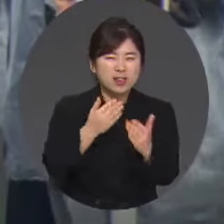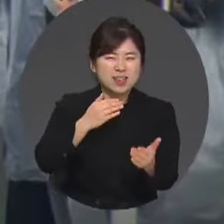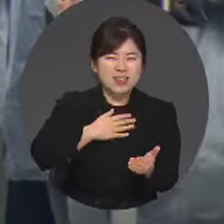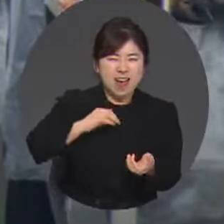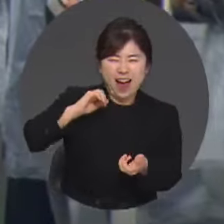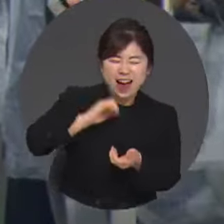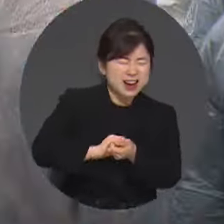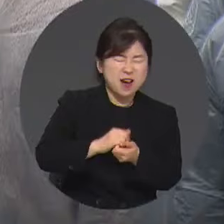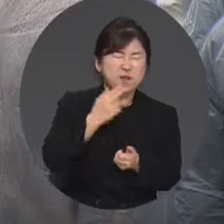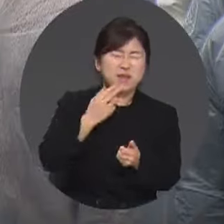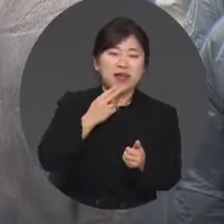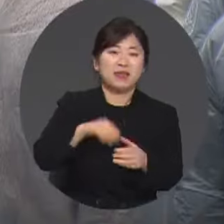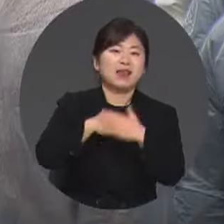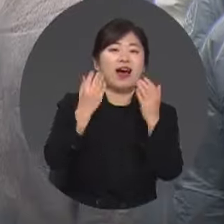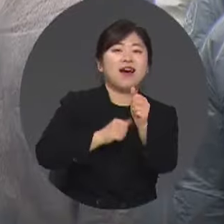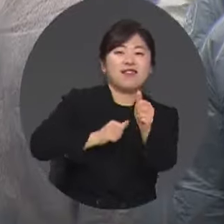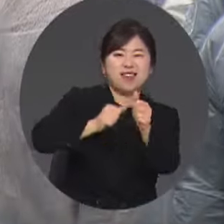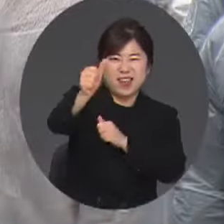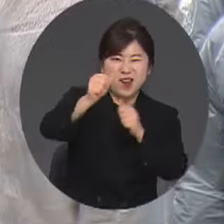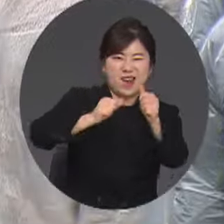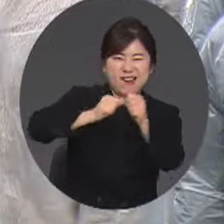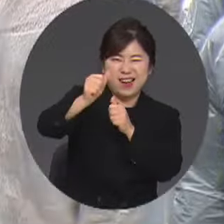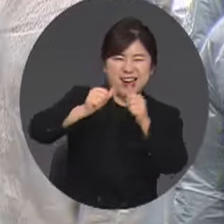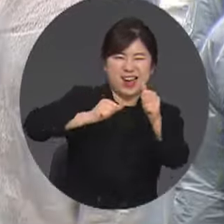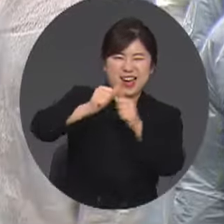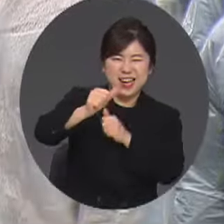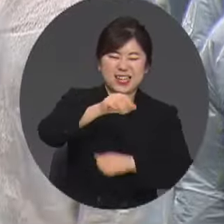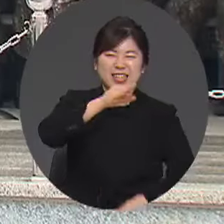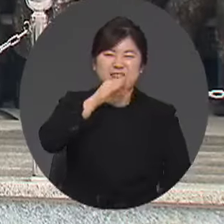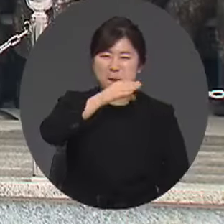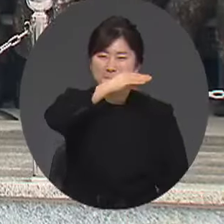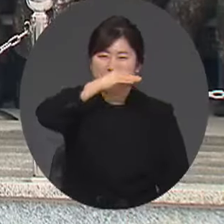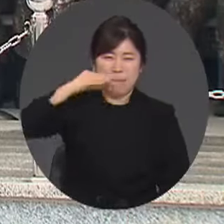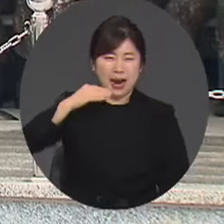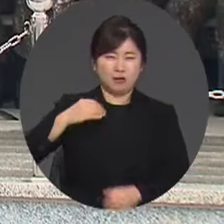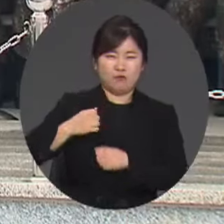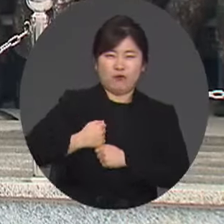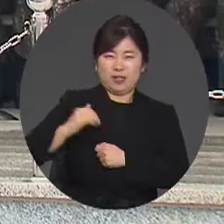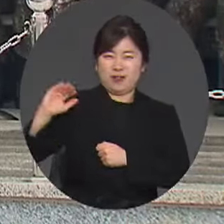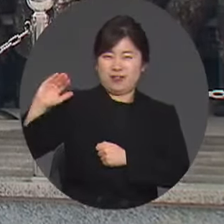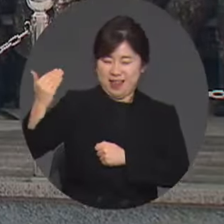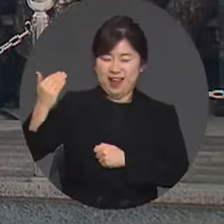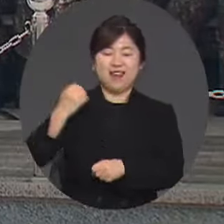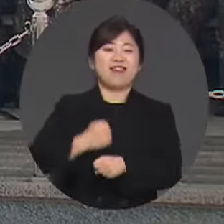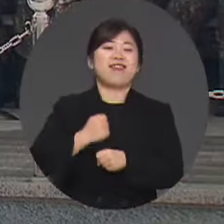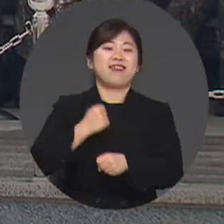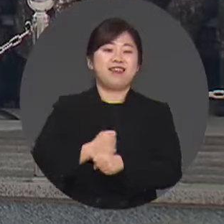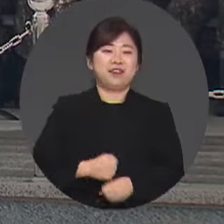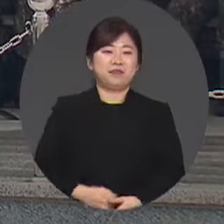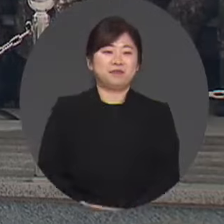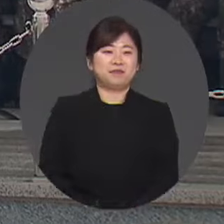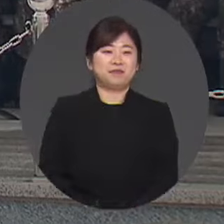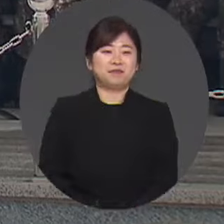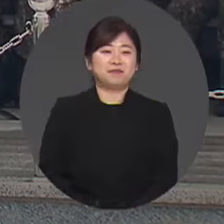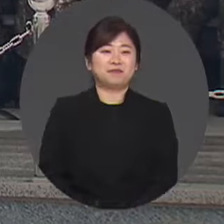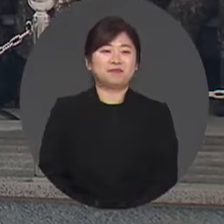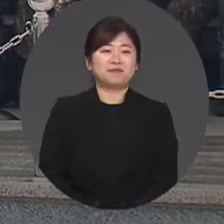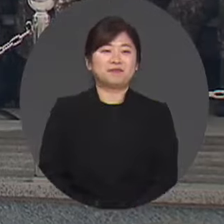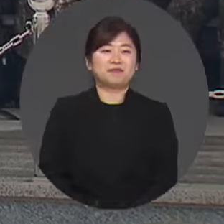전투 상황에서도 충돌할 수 있는 회전사로 거듭날 것입니다. 이중대 중대장 중위 홍은석,